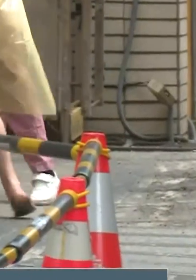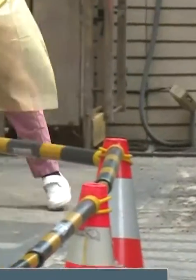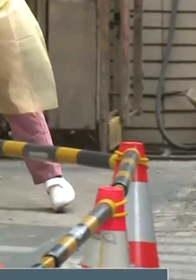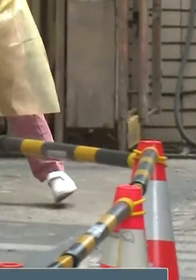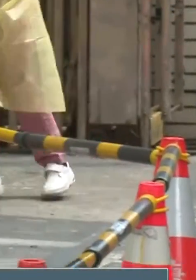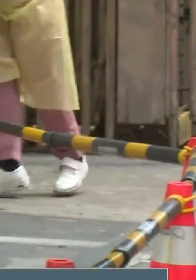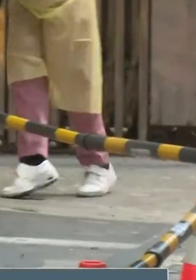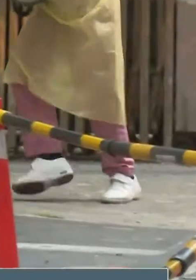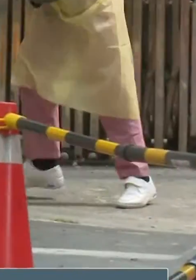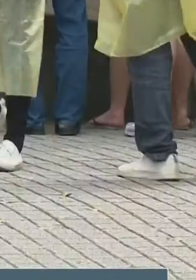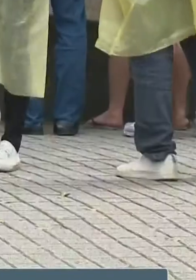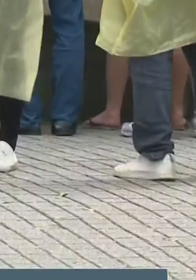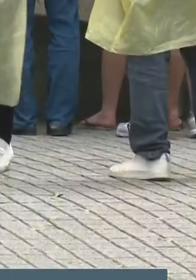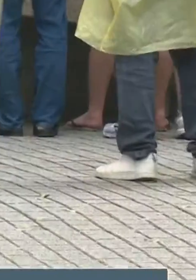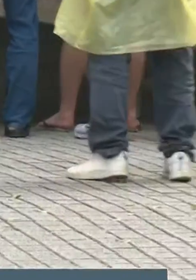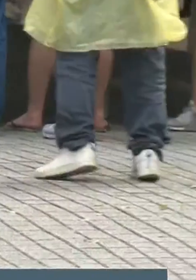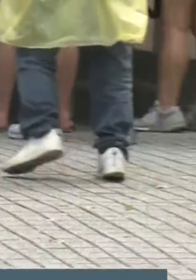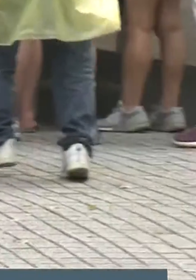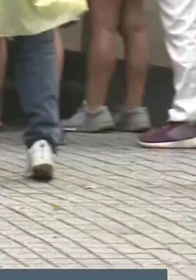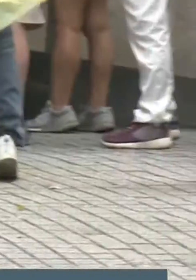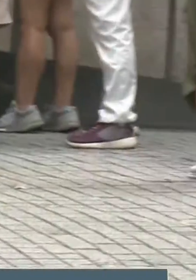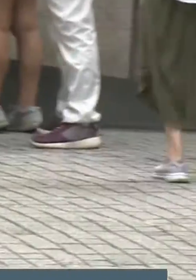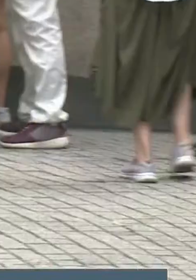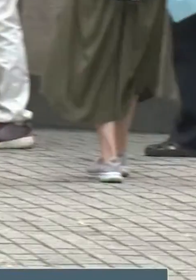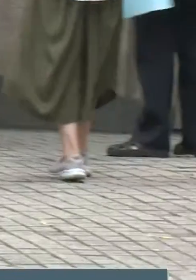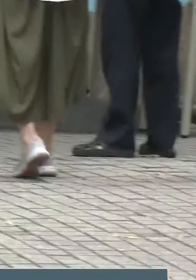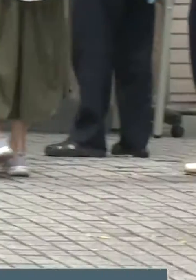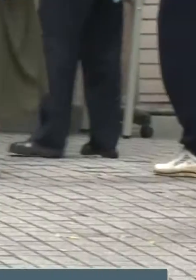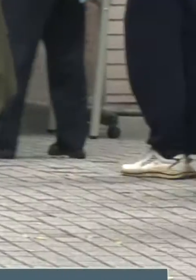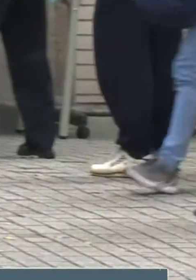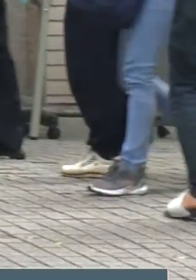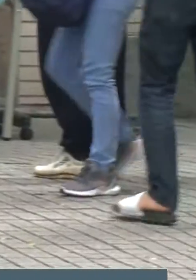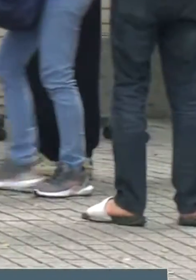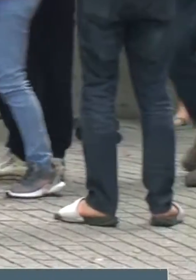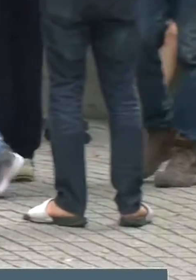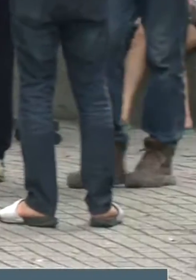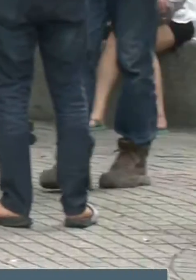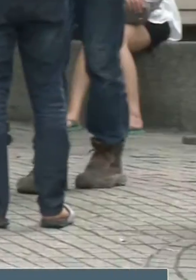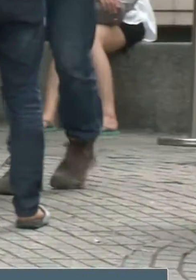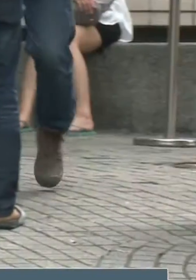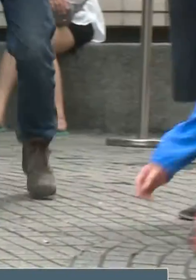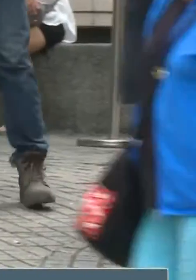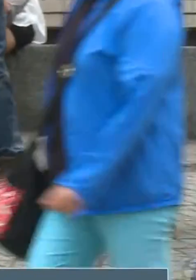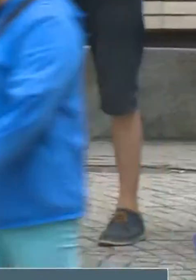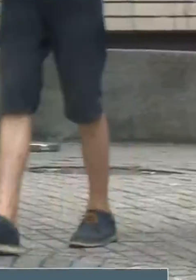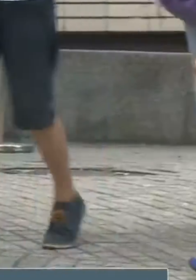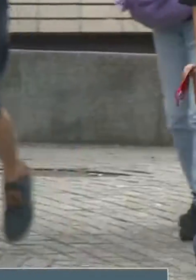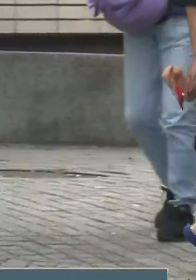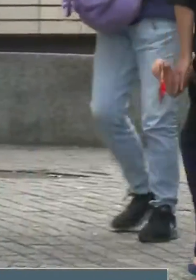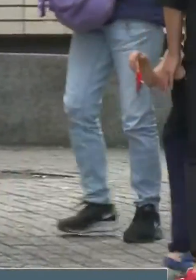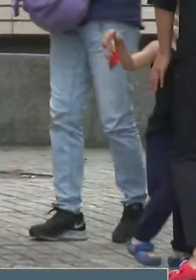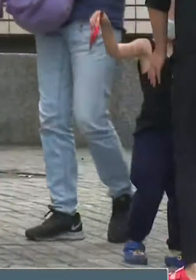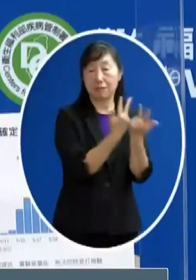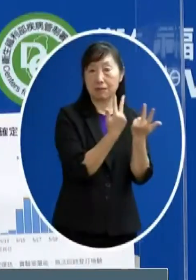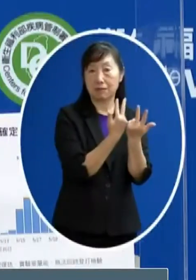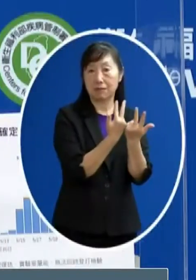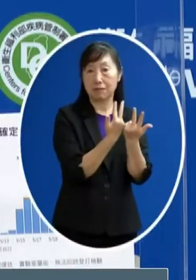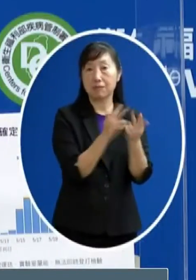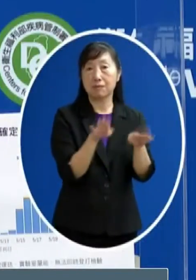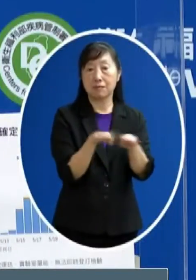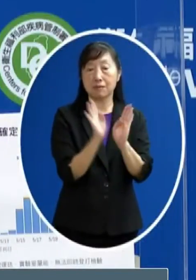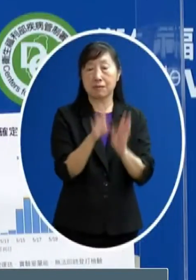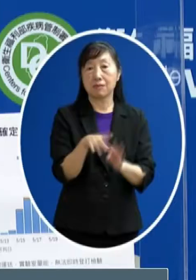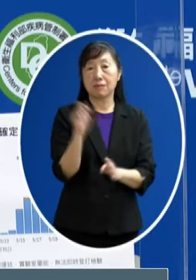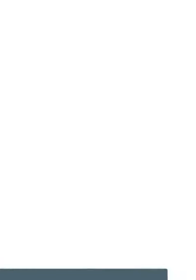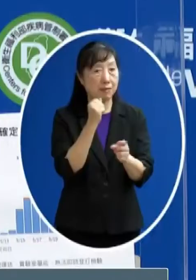是这一段时间的塞车的关系。因为在台北也好新北都开始有快